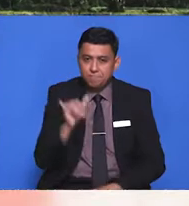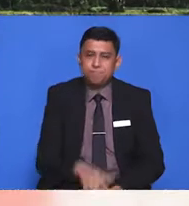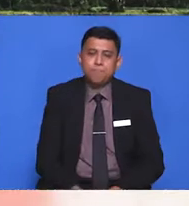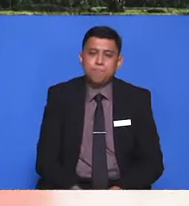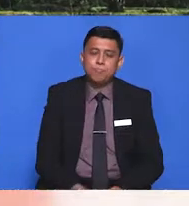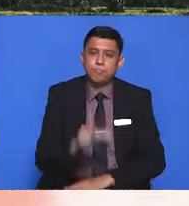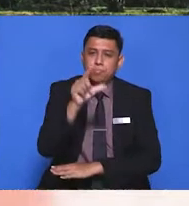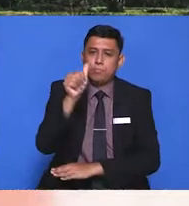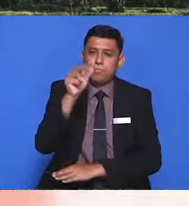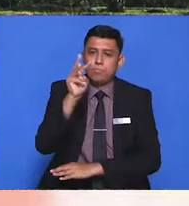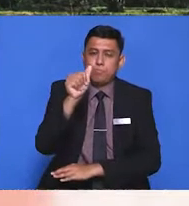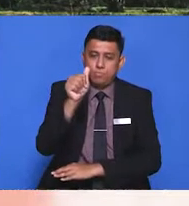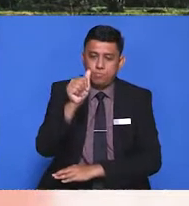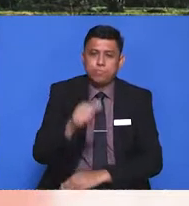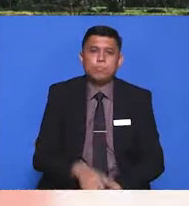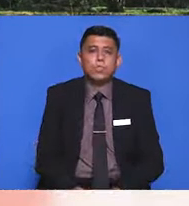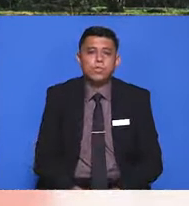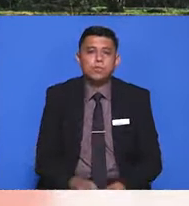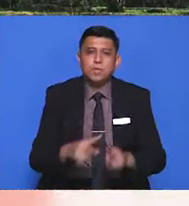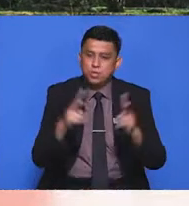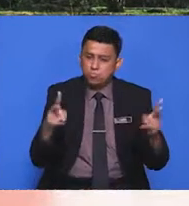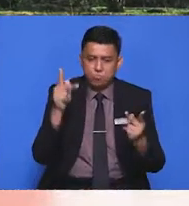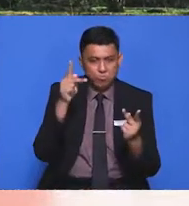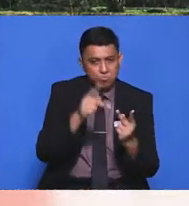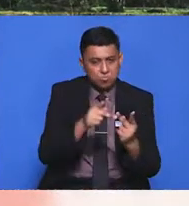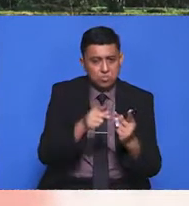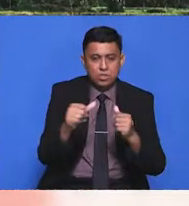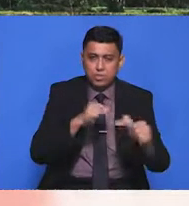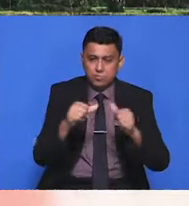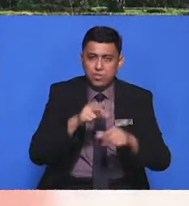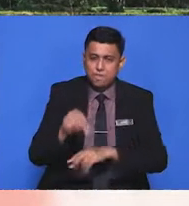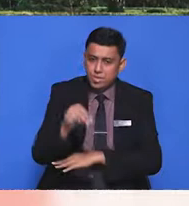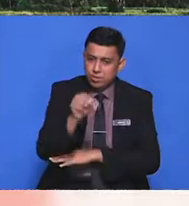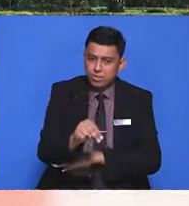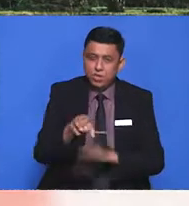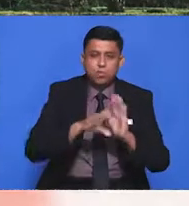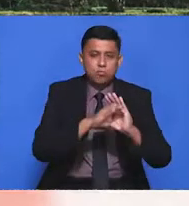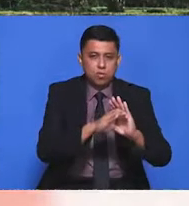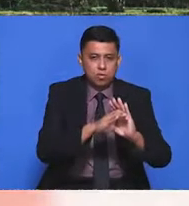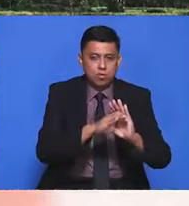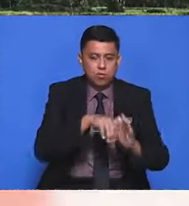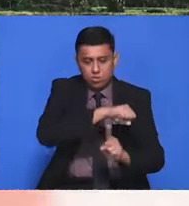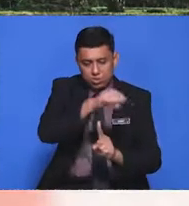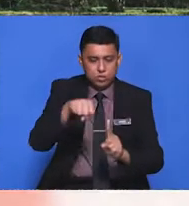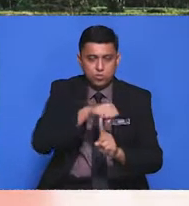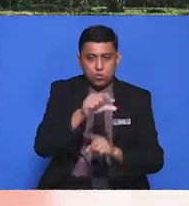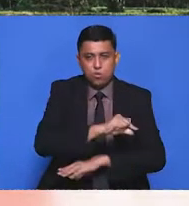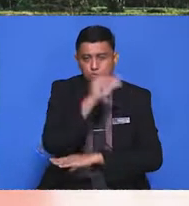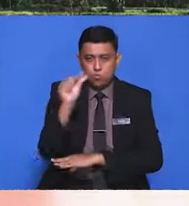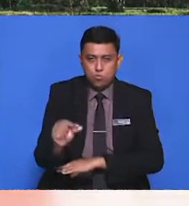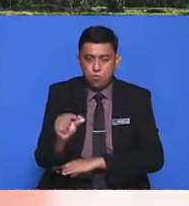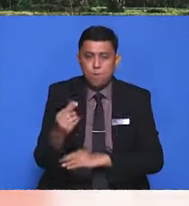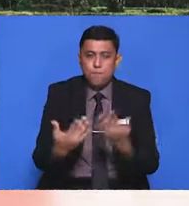yang terbentuk dari letusan gunung berapi ini sangat sesuai untuk kegiatan pertanian. Contohnya di sekitar Gunung Berapi